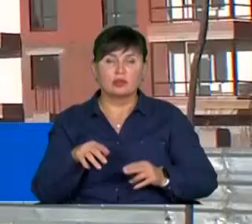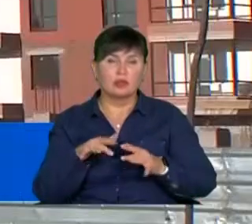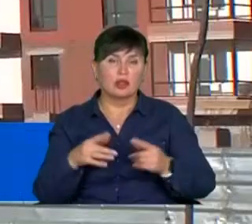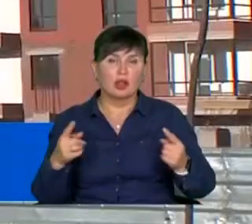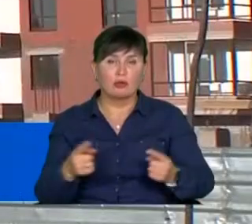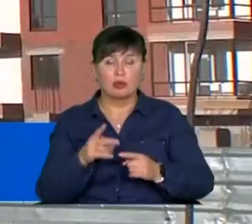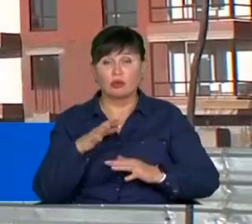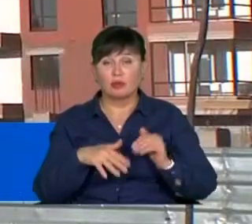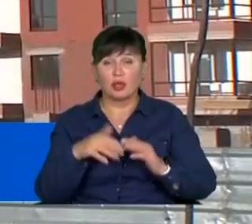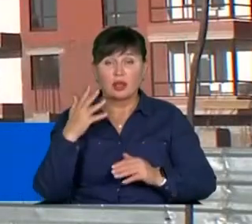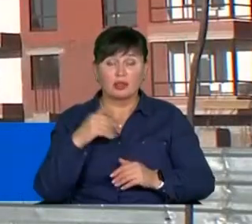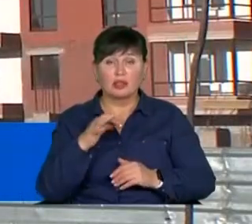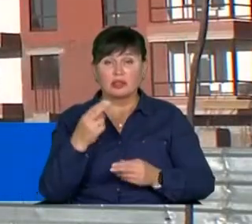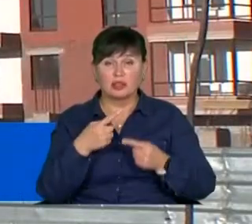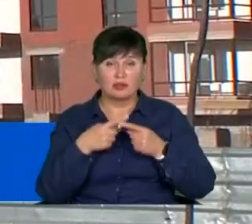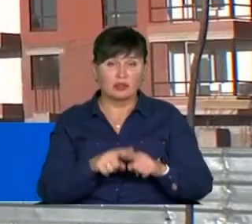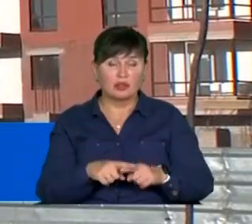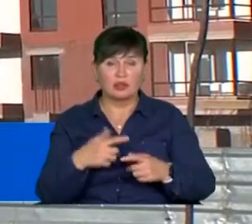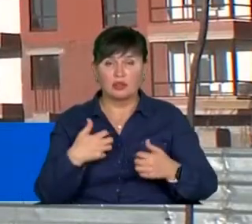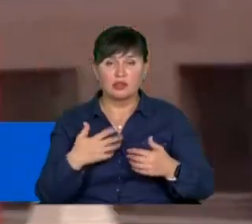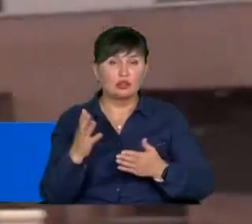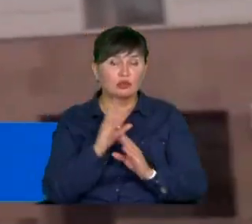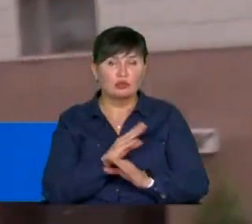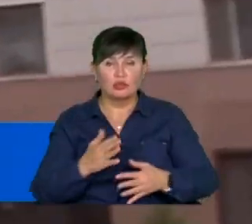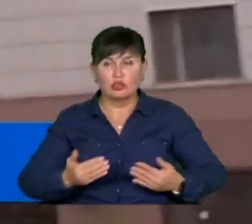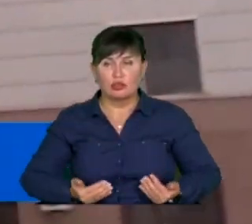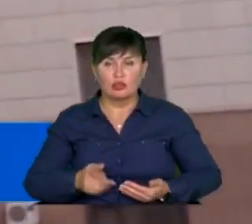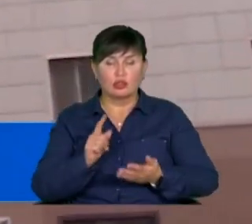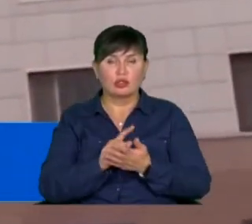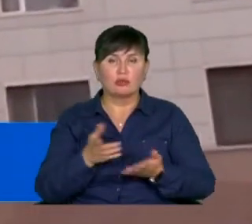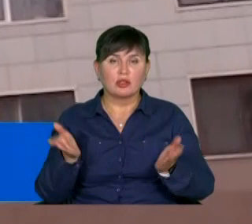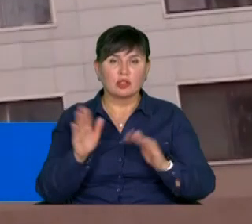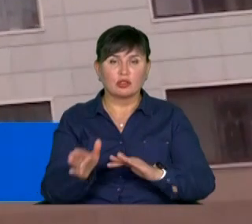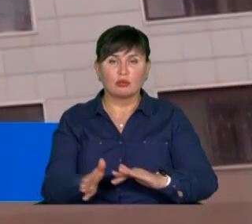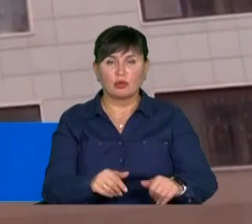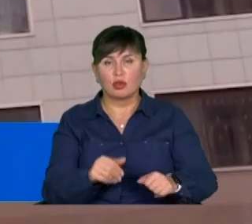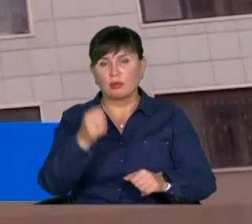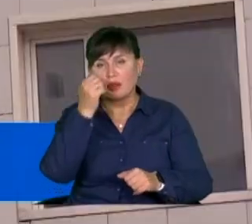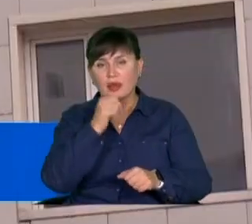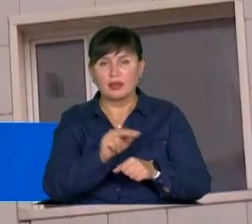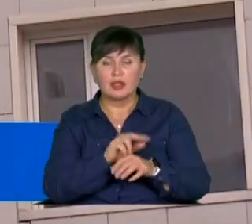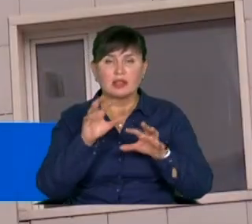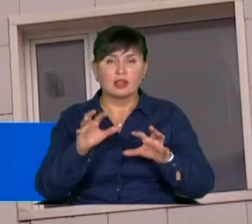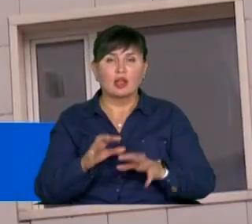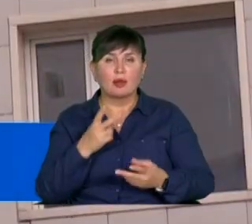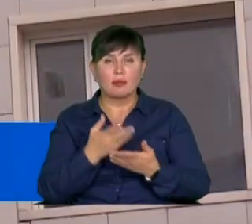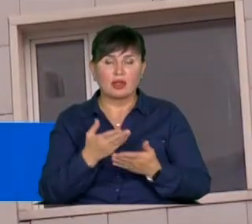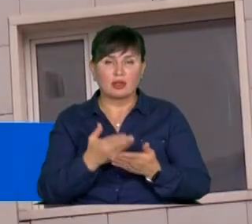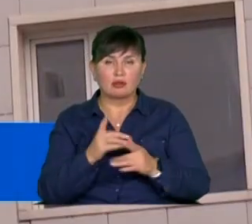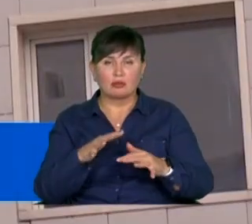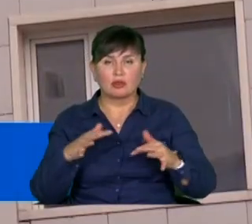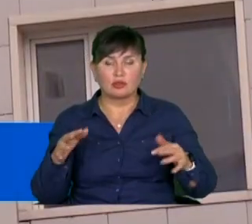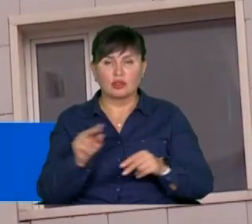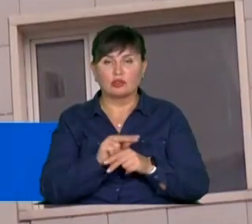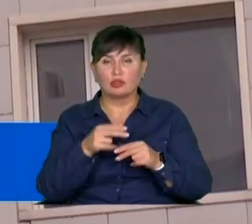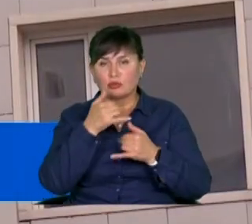Но практика, когда социальная инфраструктура не поспевает за жильем, должна остаться в прошлом. Благодаря поправкам в закон, представленным в Мажилисе, застройщики не